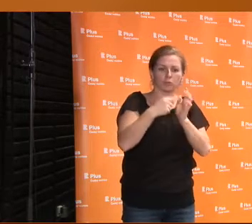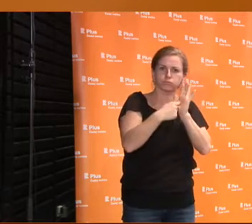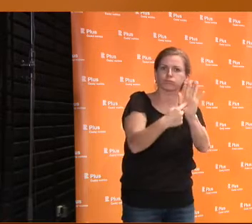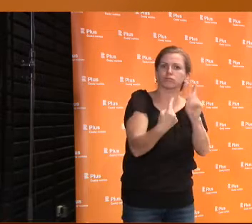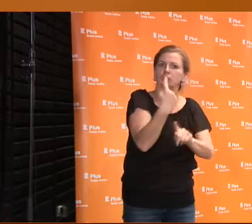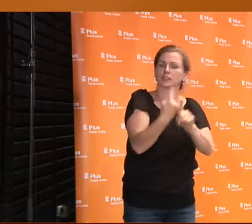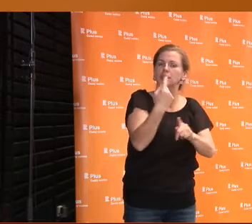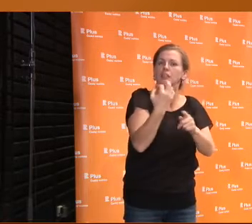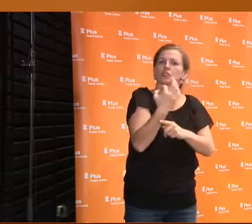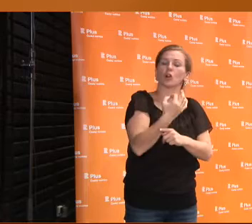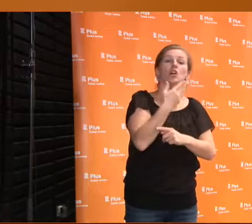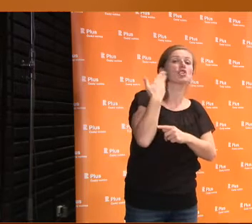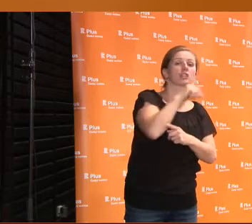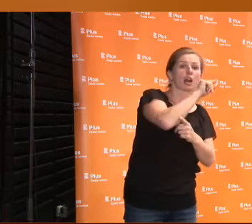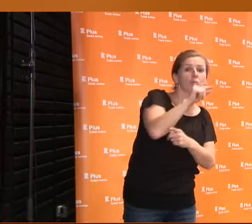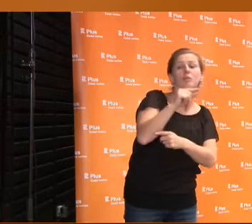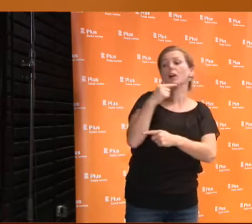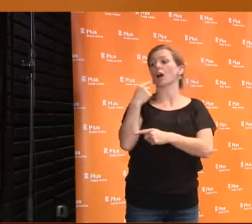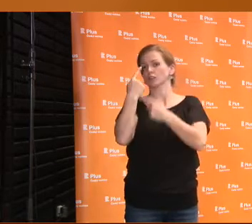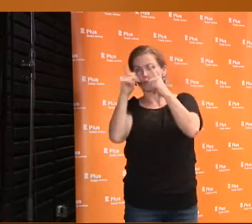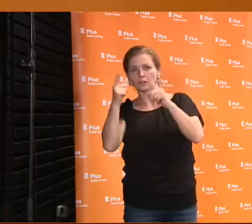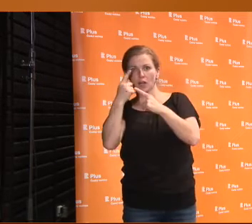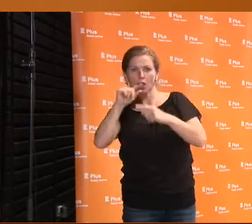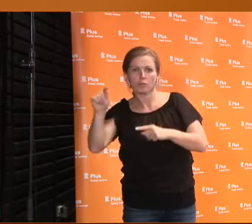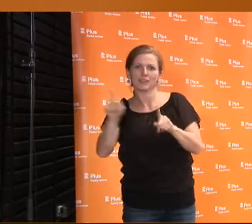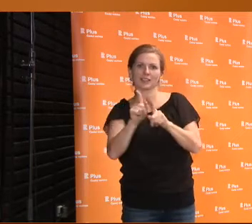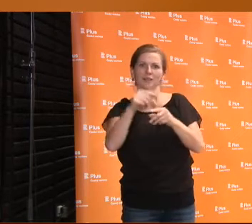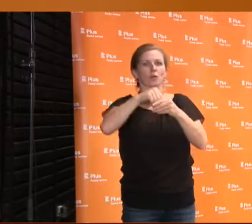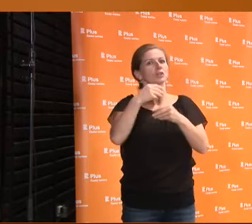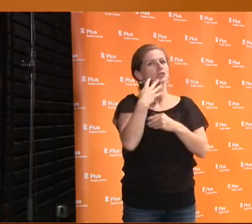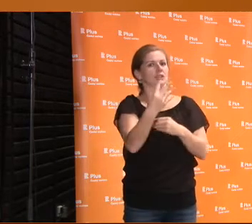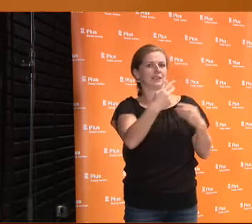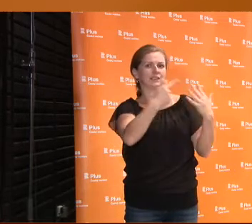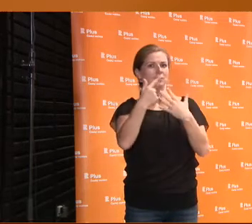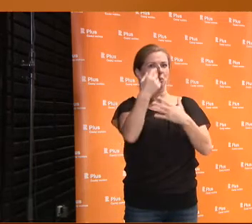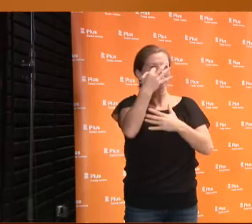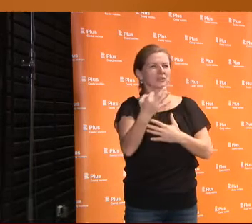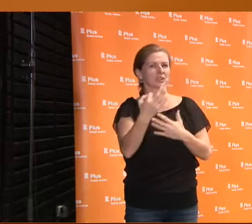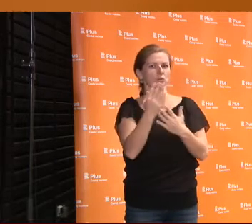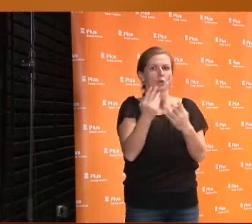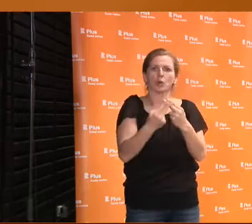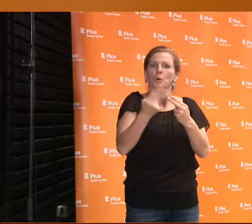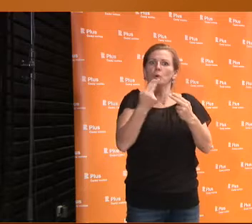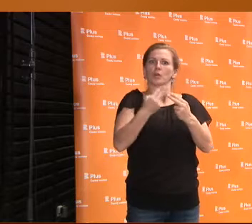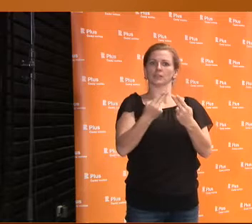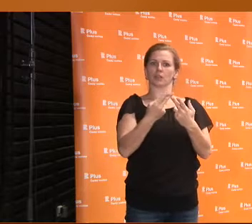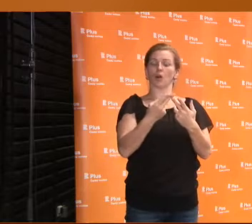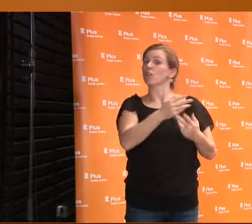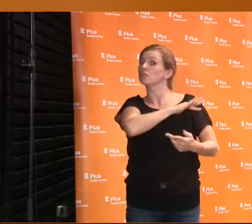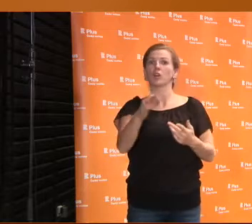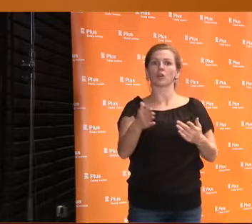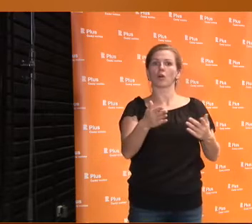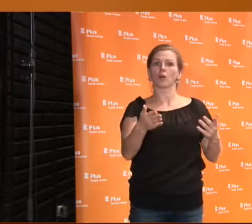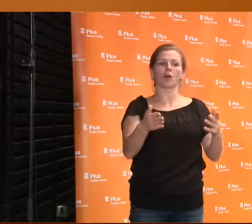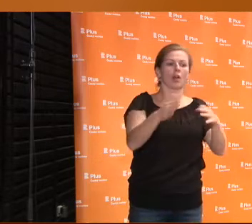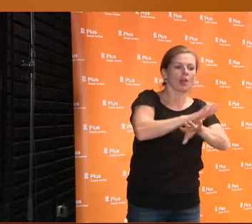z 45% budou ohroženy, jejich pracovní trhy budou ohroženy automatizací a robotizací. Ne, že všechna místa zaniknou, těch míst,